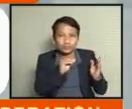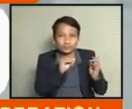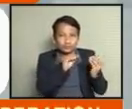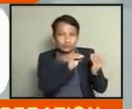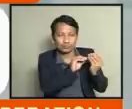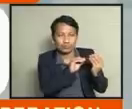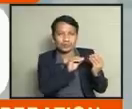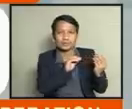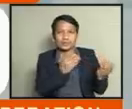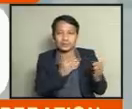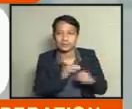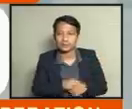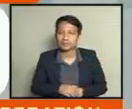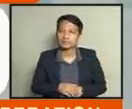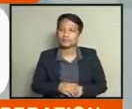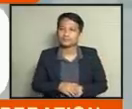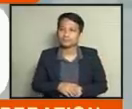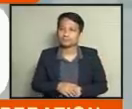at